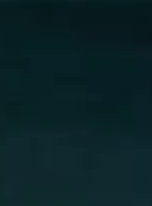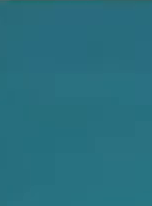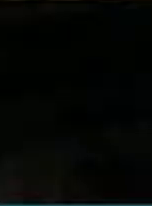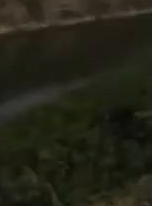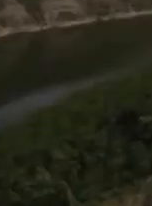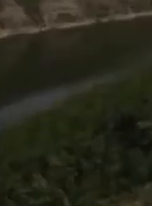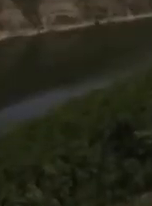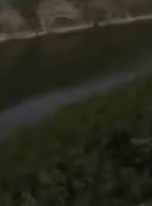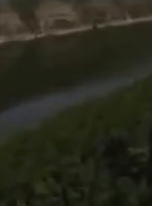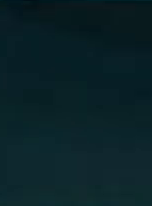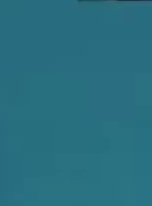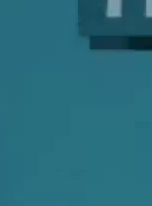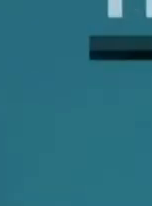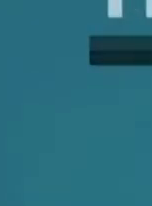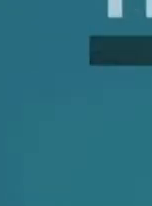Музика